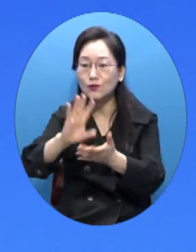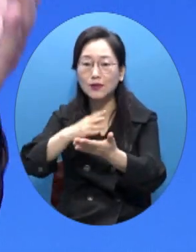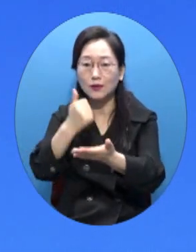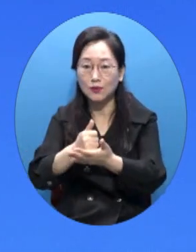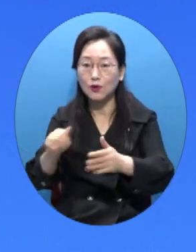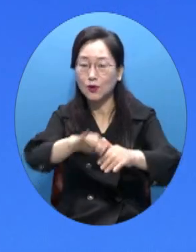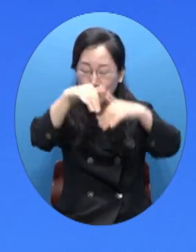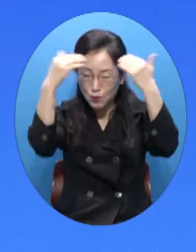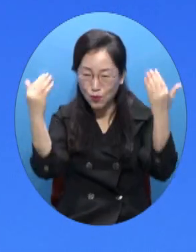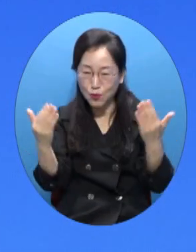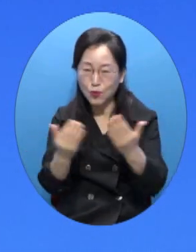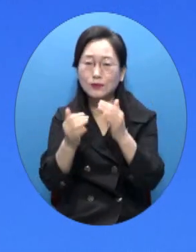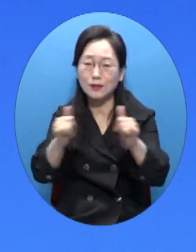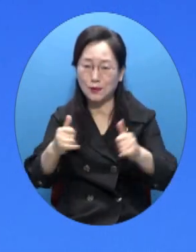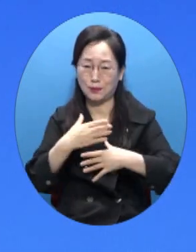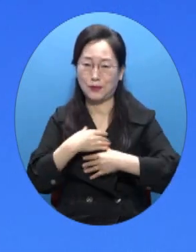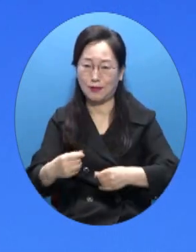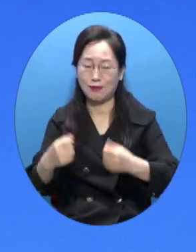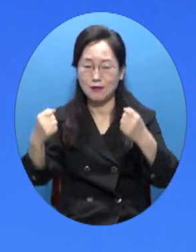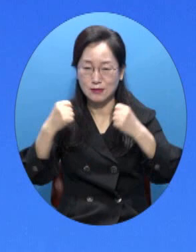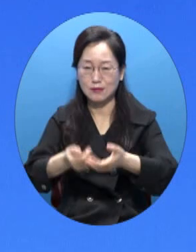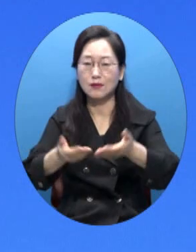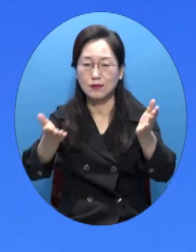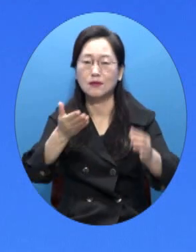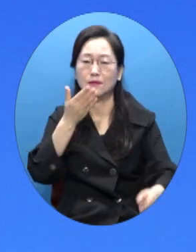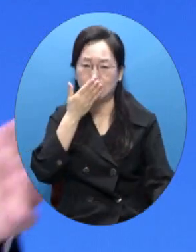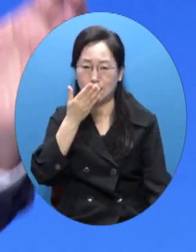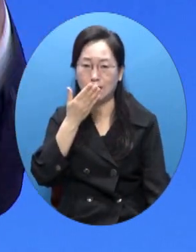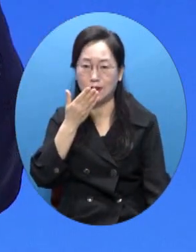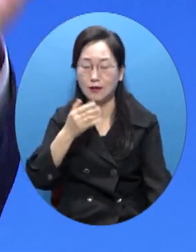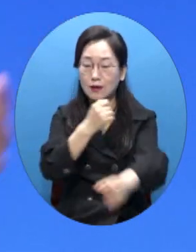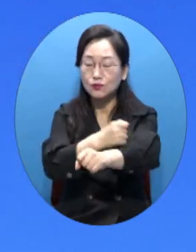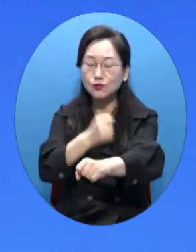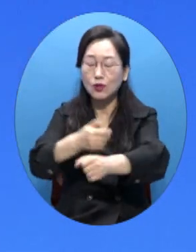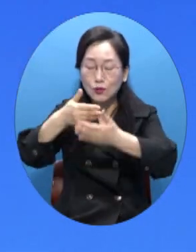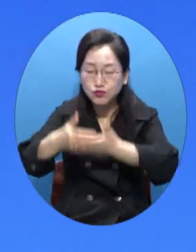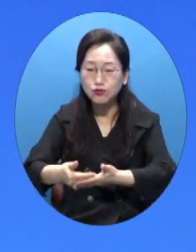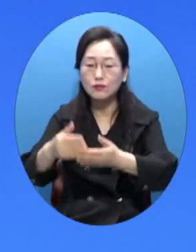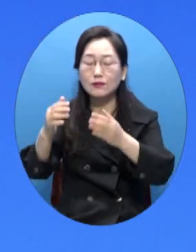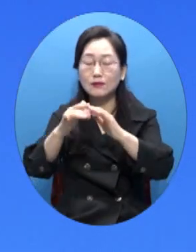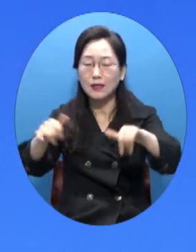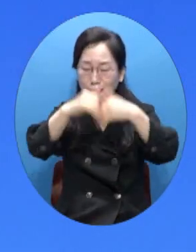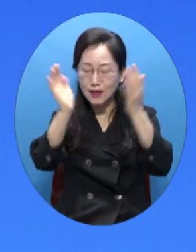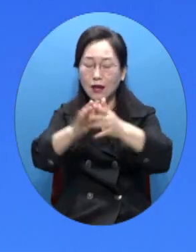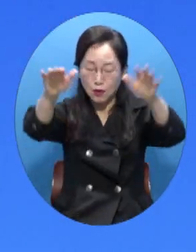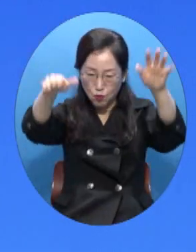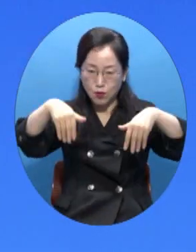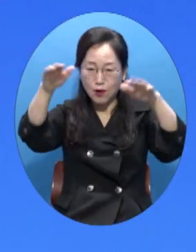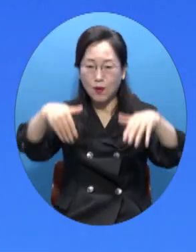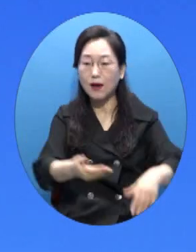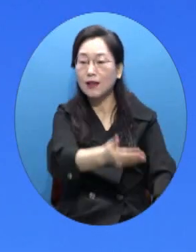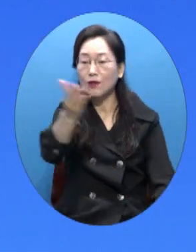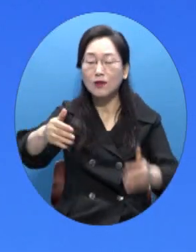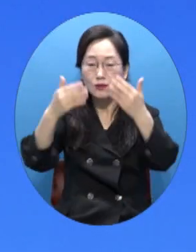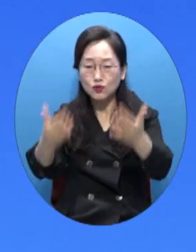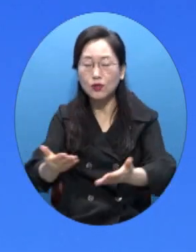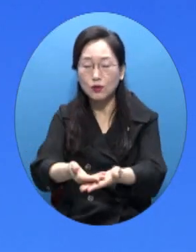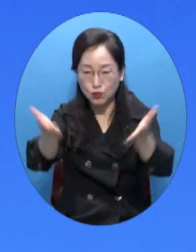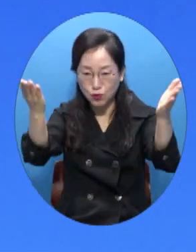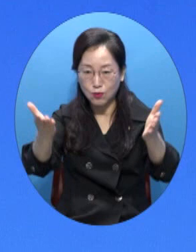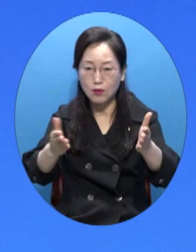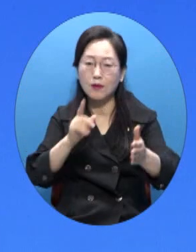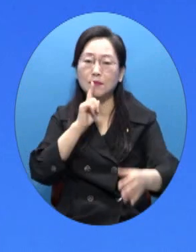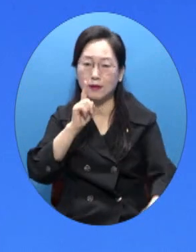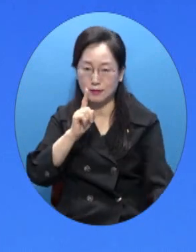우리 모두에게 평안함과 쉼을 줄 수 있기 때문에 수고하고 무거운 짐자들아 다 내게로 오라, 내가 너희를 쉬게 하라 말씀하고